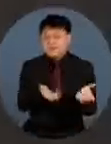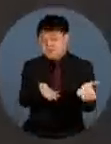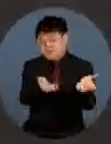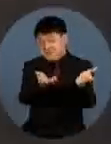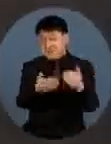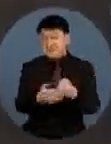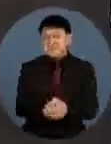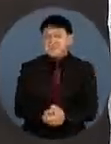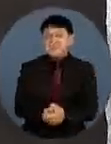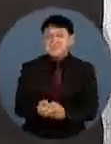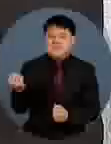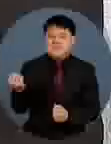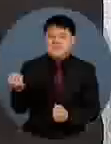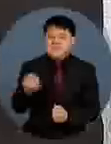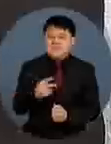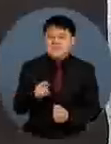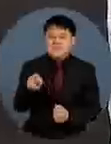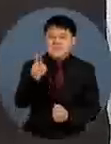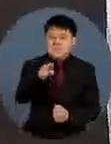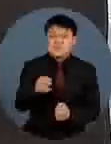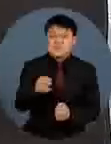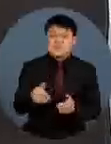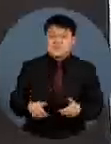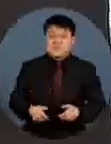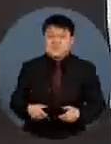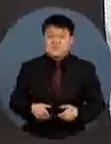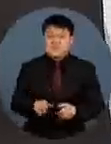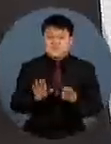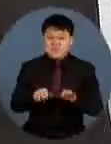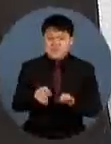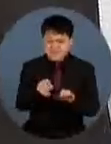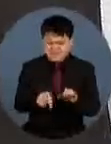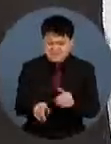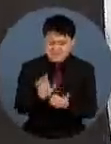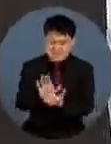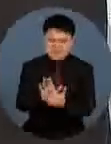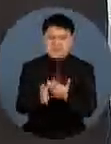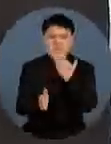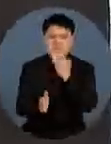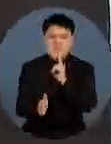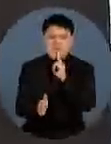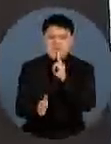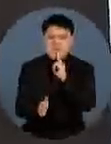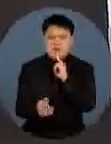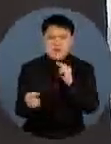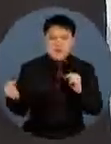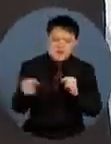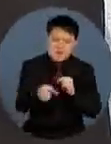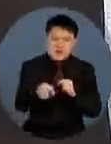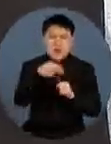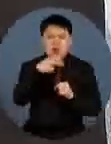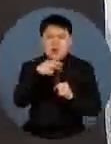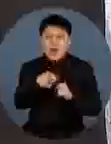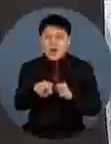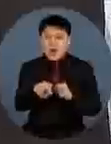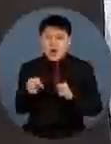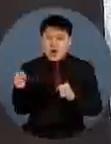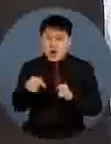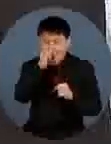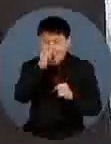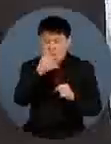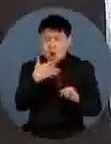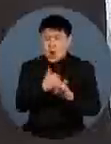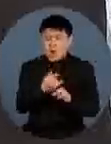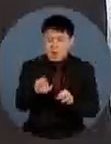네. 그러면 또 놔야 되니까 할 수 없이 그렇게 두어서 지금은 이렇게 꽉 막을 수가 있었어요. 여기 찌르는 수가 없기 때문에. 찌르는 수가 있고 이어져